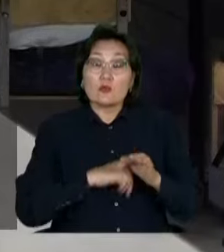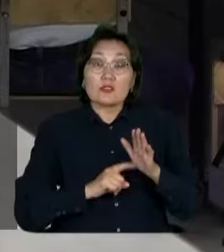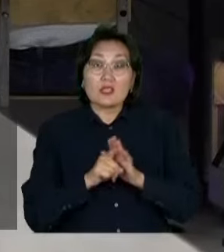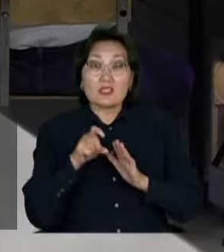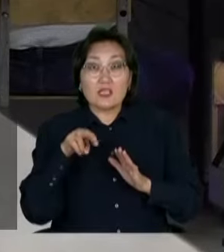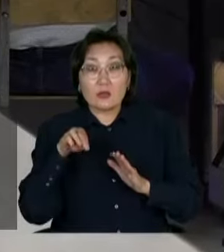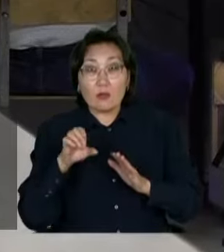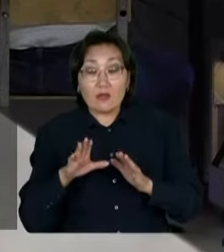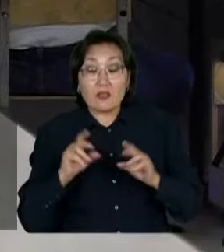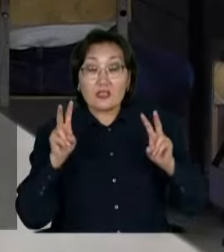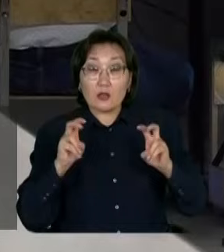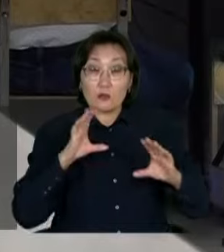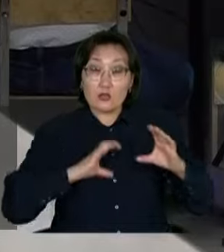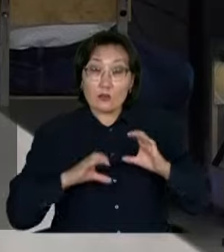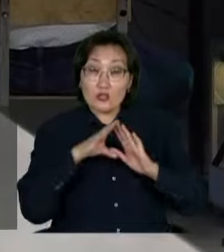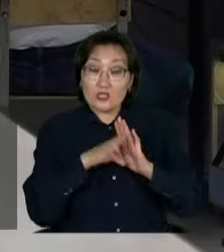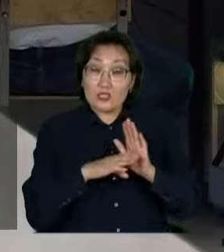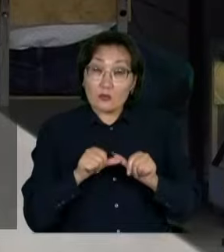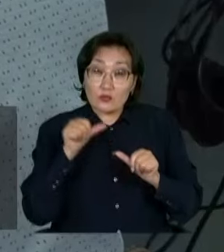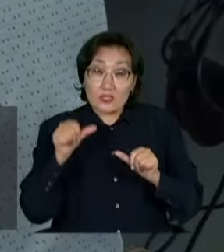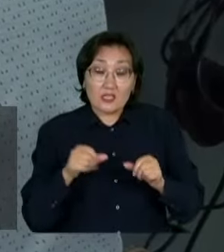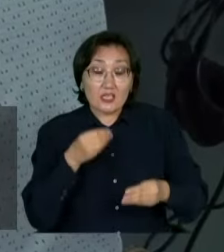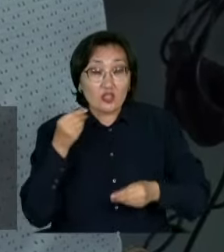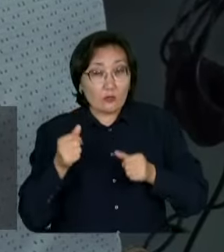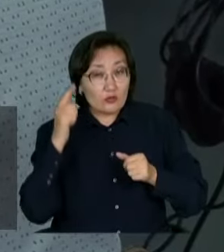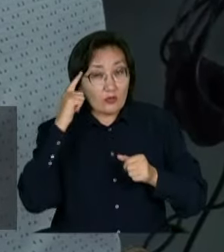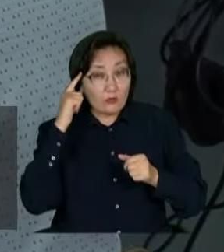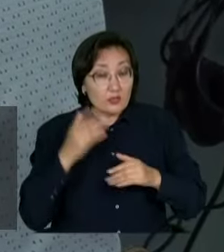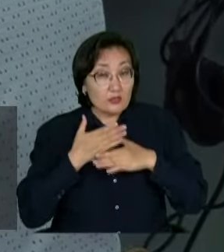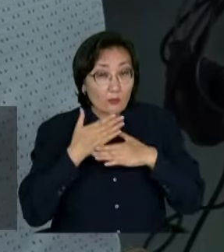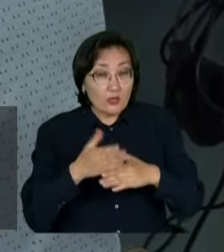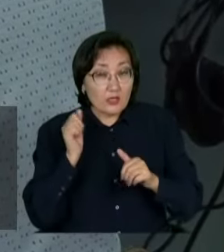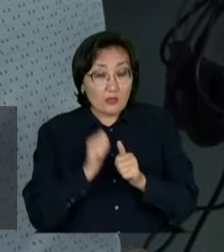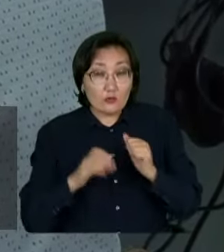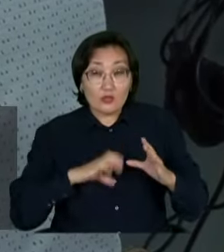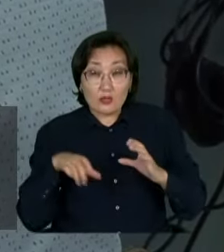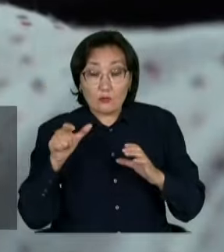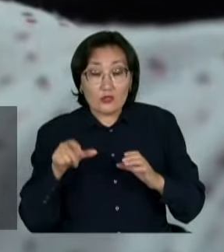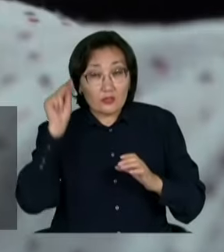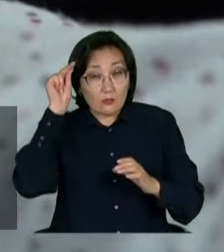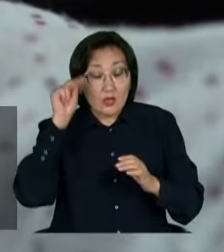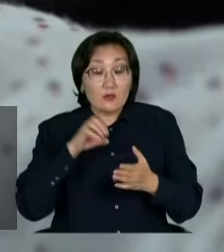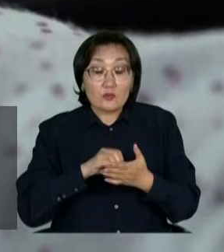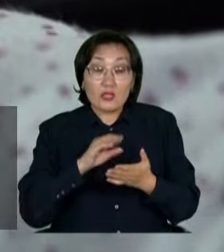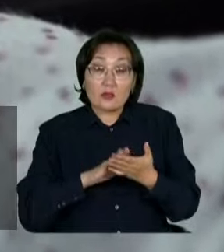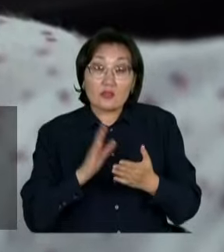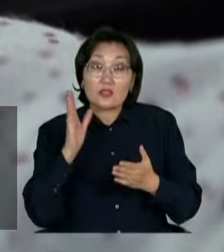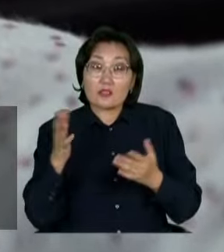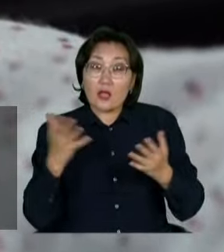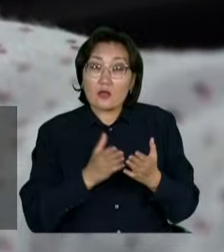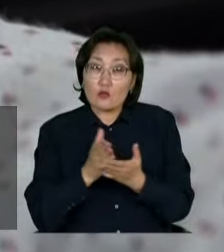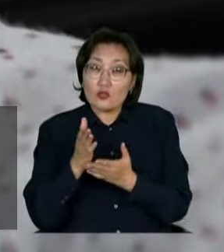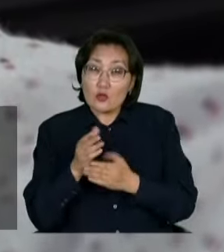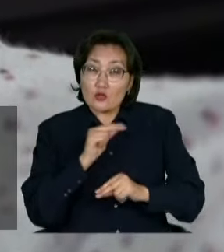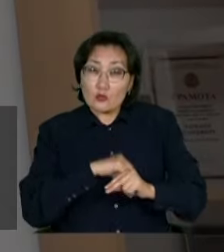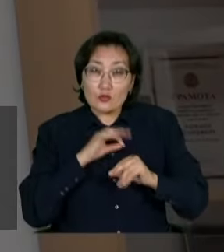Сәтбаев атындағы университет. Платформаның ерекшелігі жасанды интеллекттің көмегімен әр студенттің үлгеріміне баға беріліп, келешекте қай бағытта